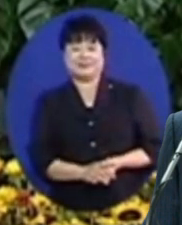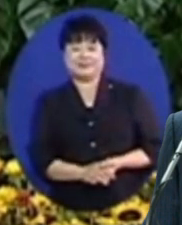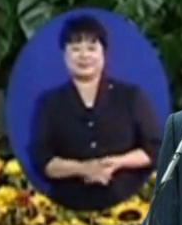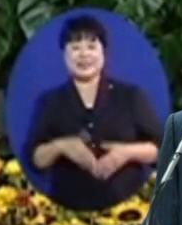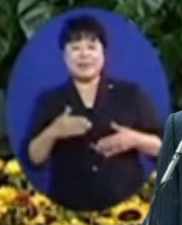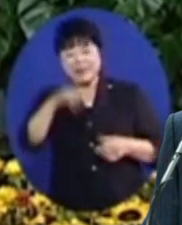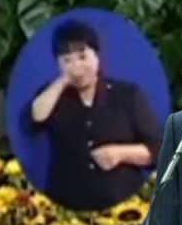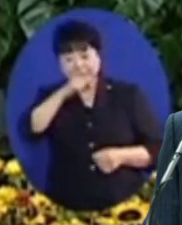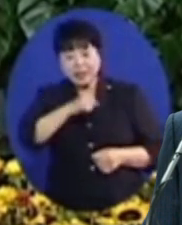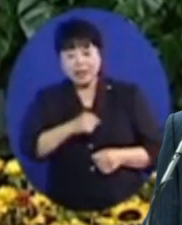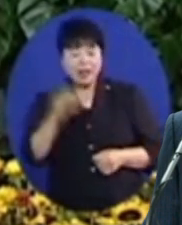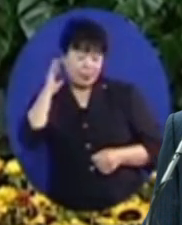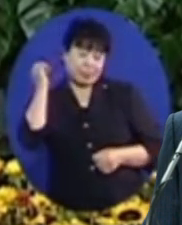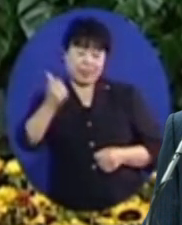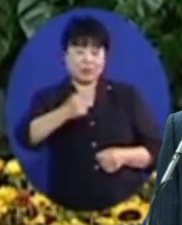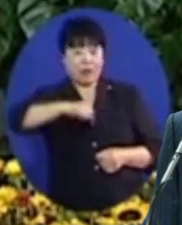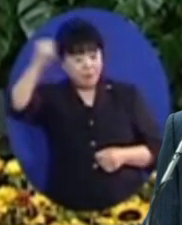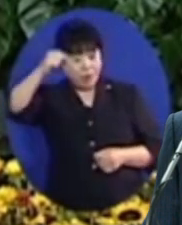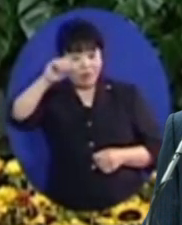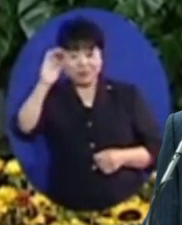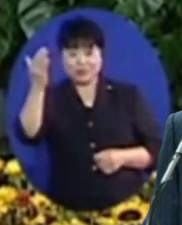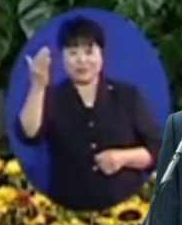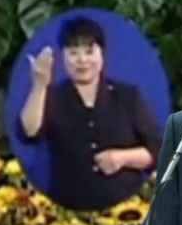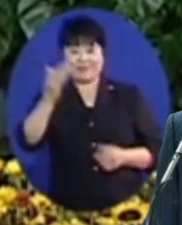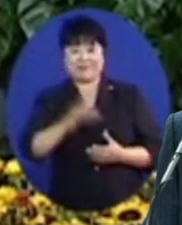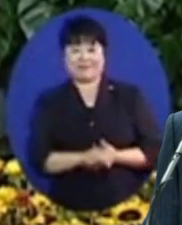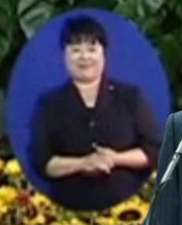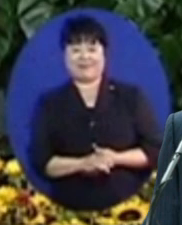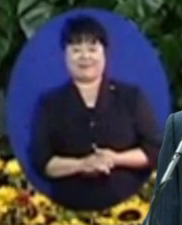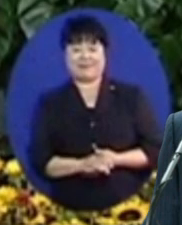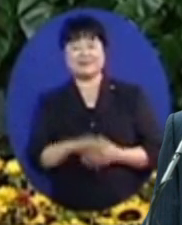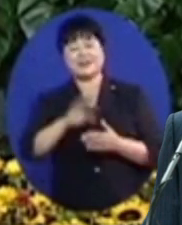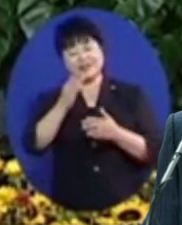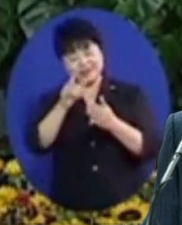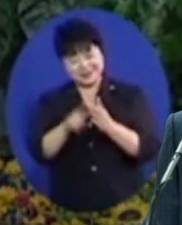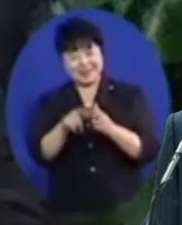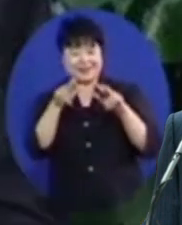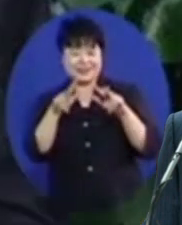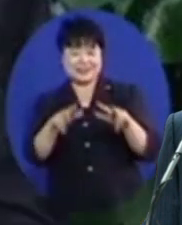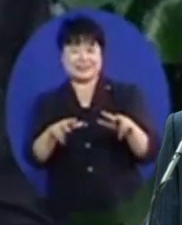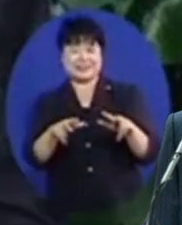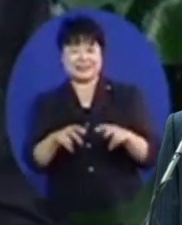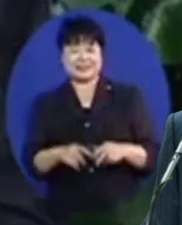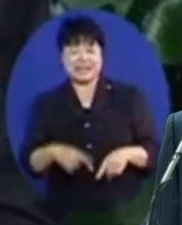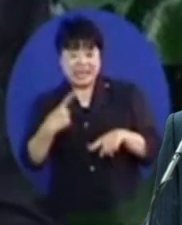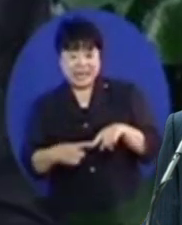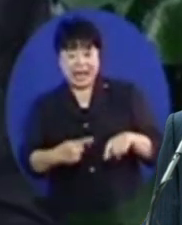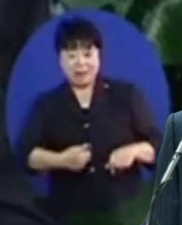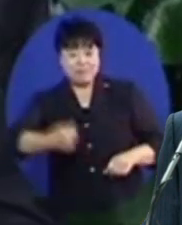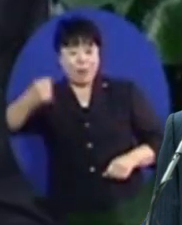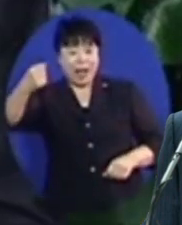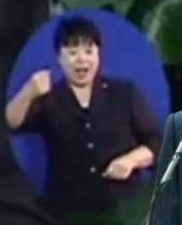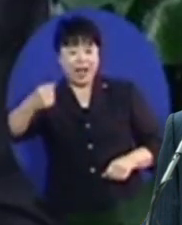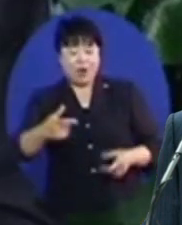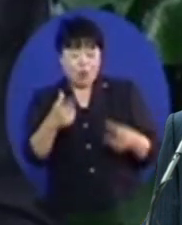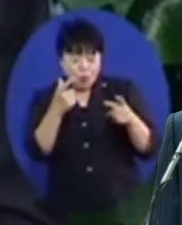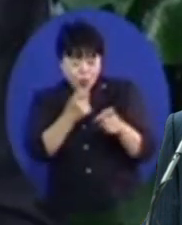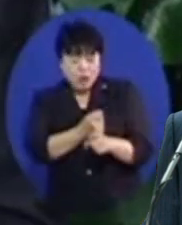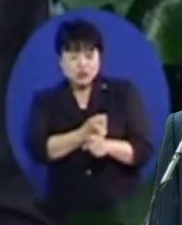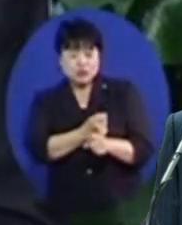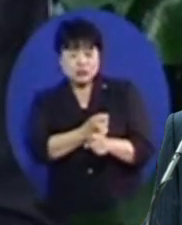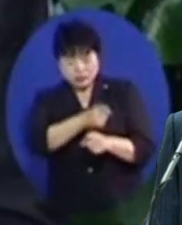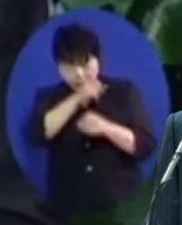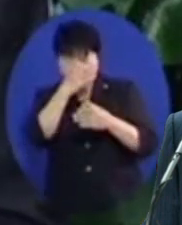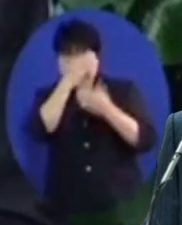남아프리카 공화국의 대통령이 된 것입니다. 그쯤 되어서는 이제는 칼을 뽑아서 자기를